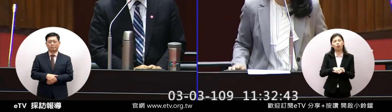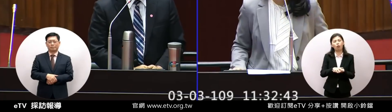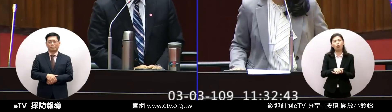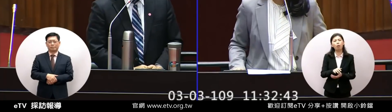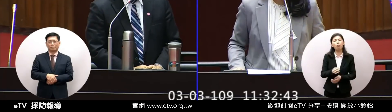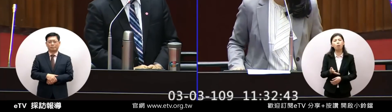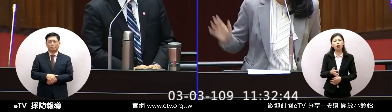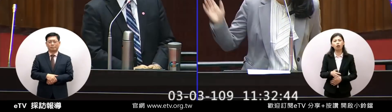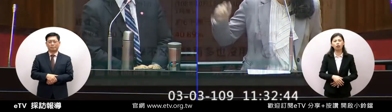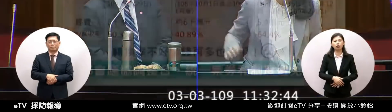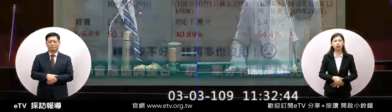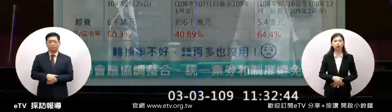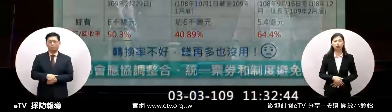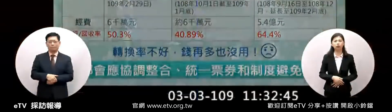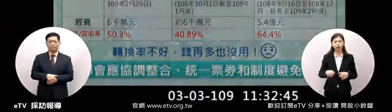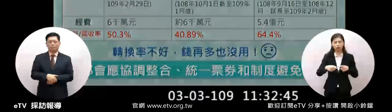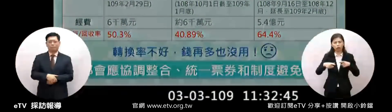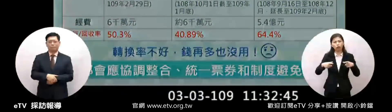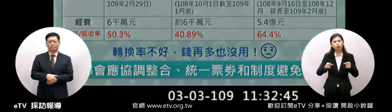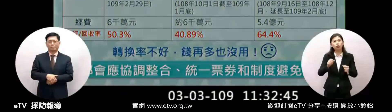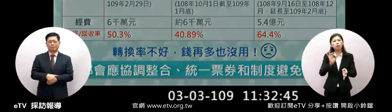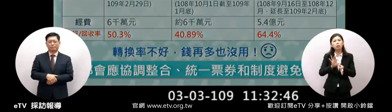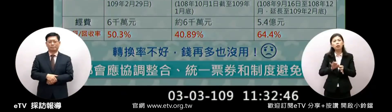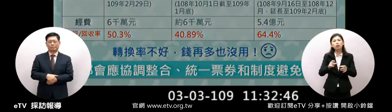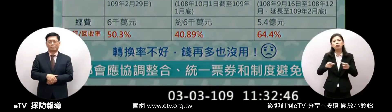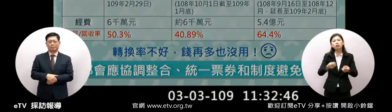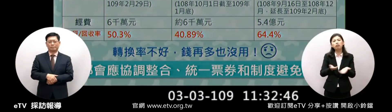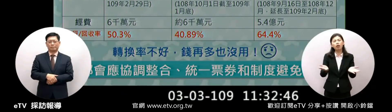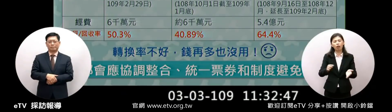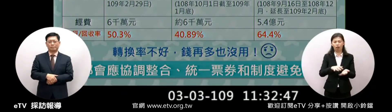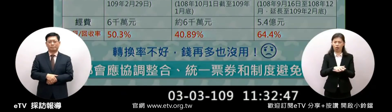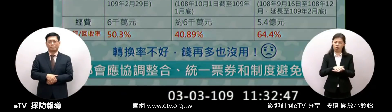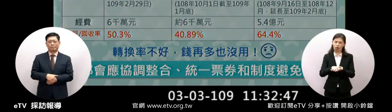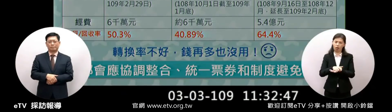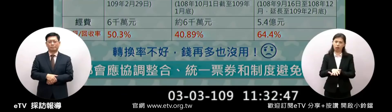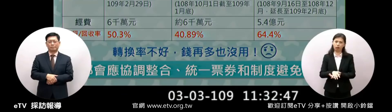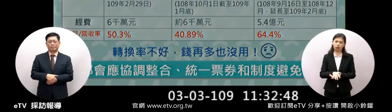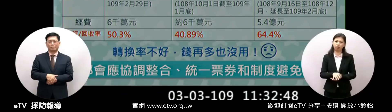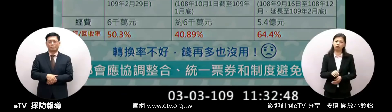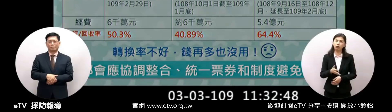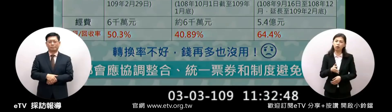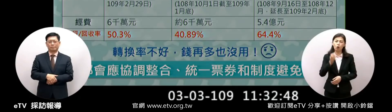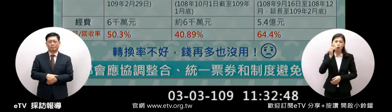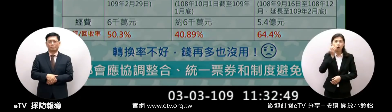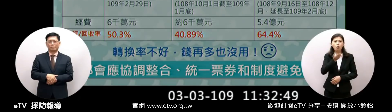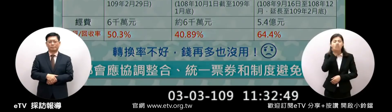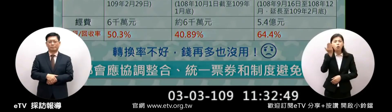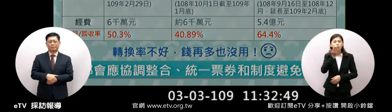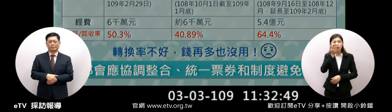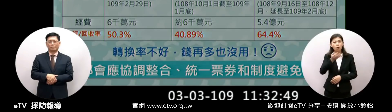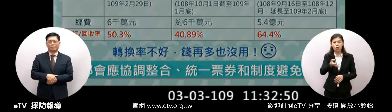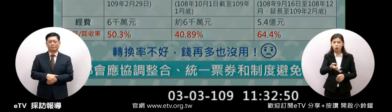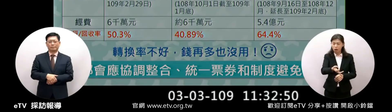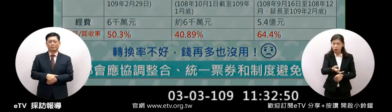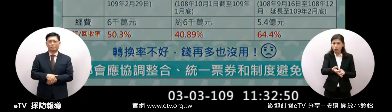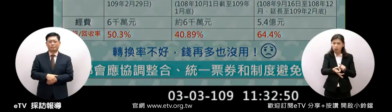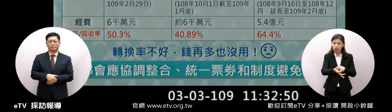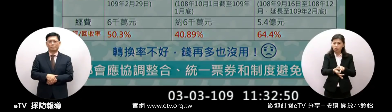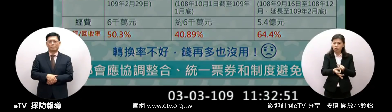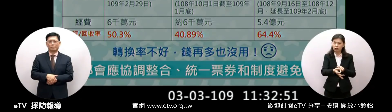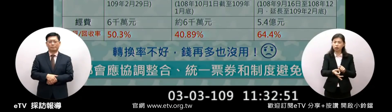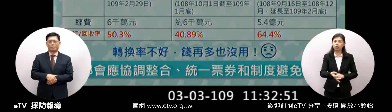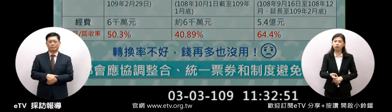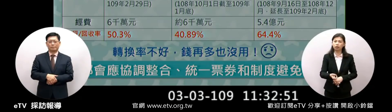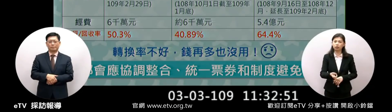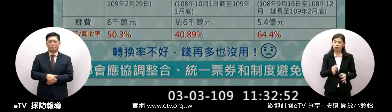下一页。这边刚刚其实委员王委员也有提到，就是说我们今天在观光旅游的这个纾困跟振兴的预算里面，光是